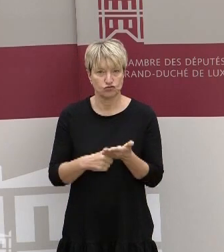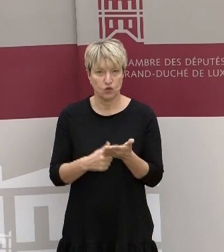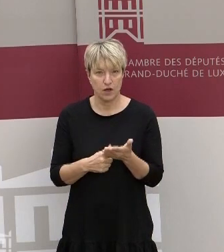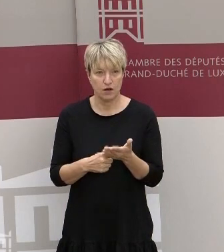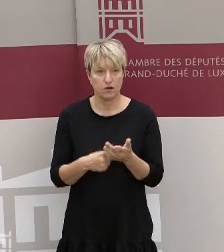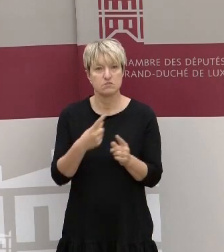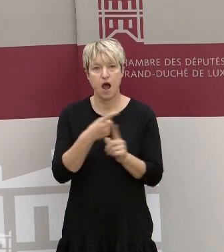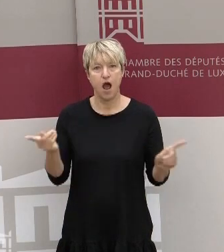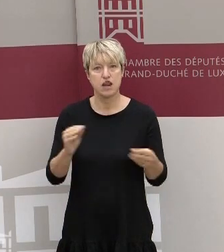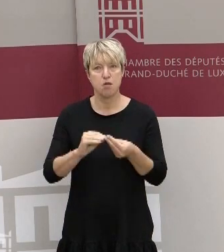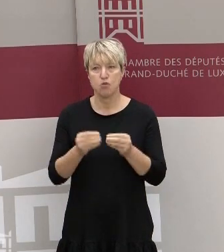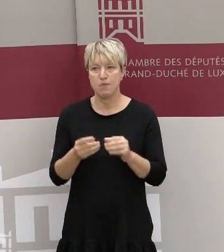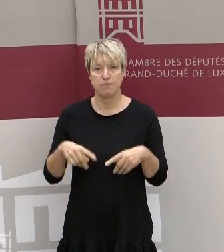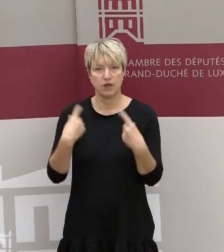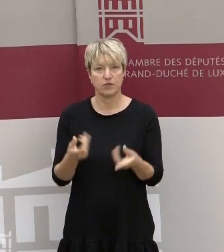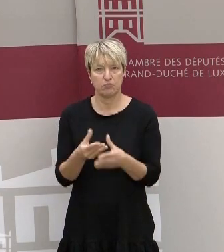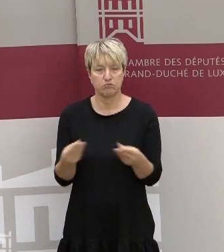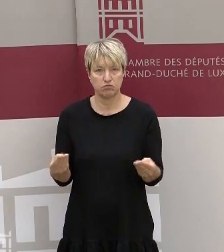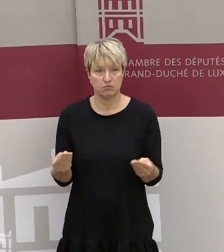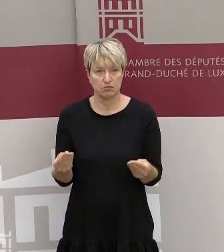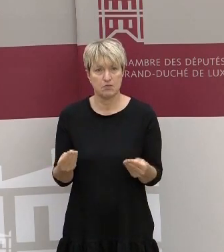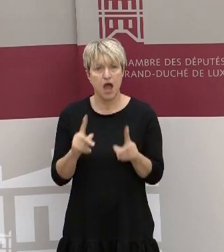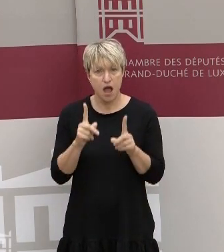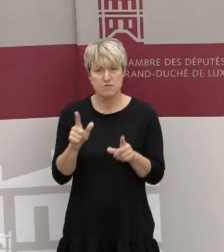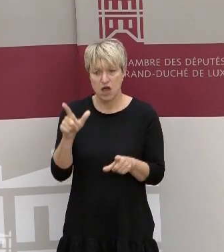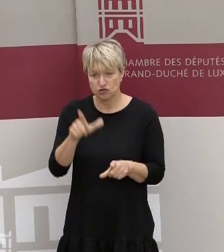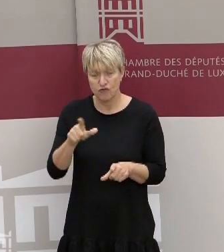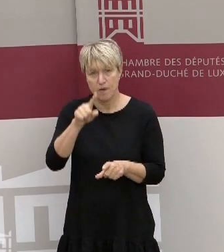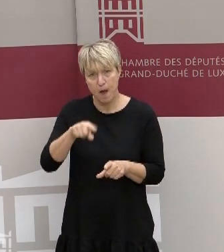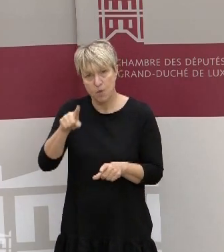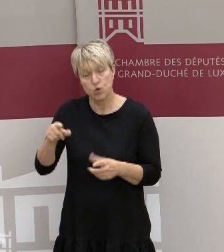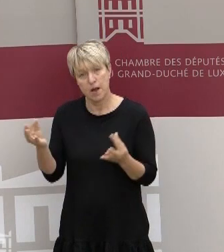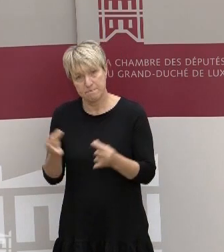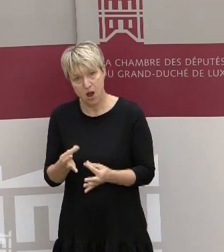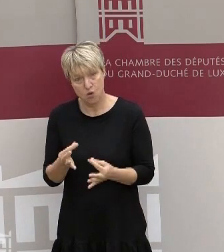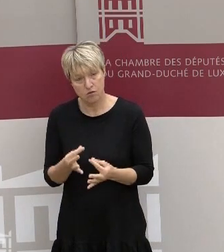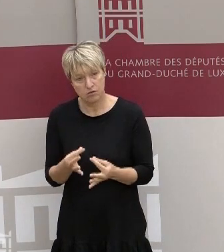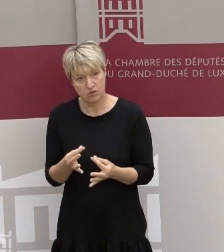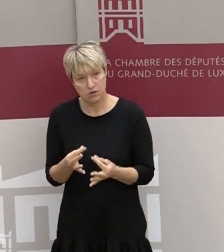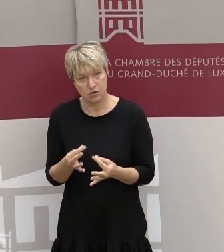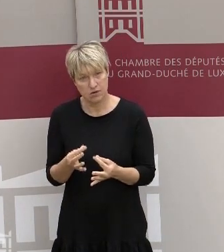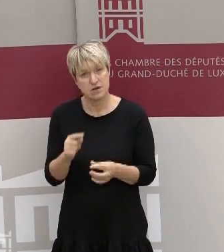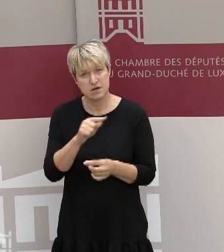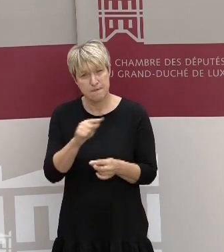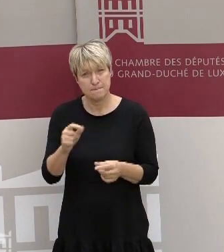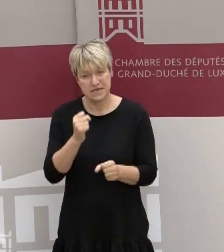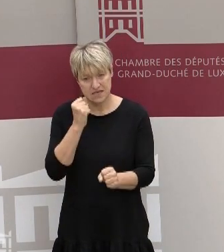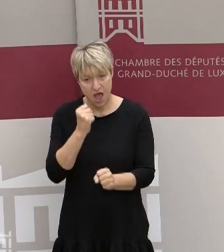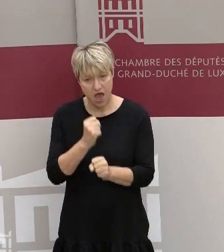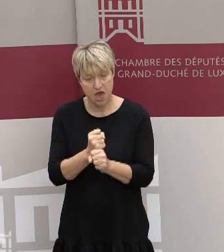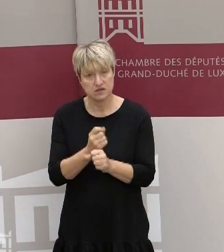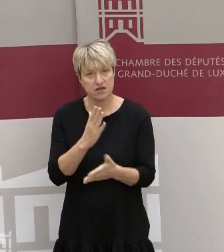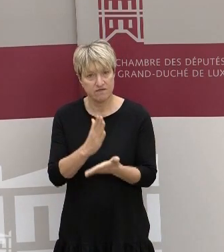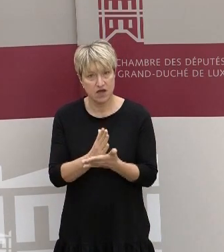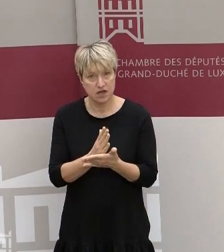Es hat 12 Monate gedauert, bis endlich etwas gekommen ist. Es wird aber nach Jahren dauern, bis sie umgesetzt sind. Aber bis sie dann auch